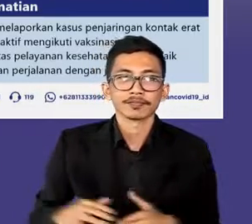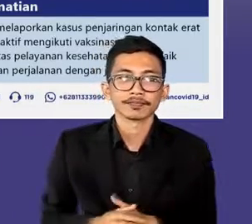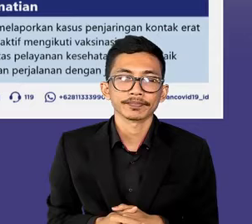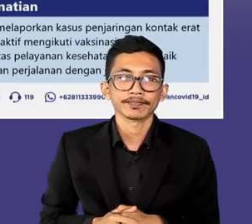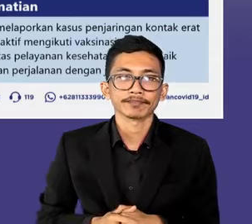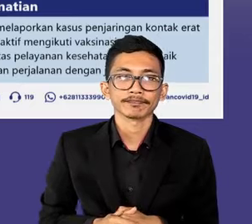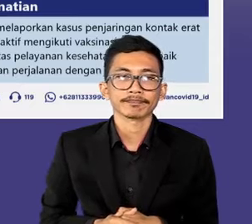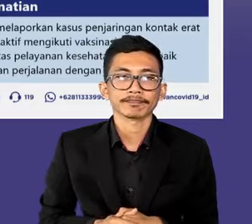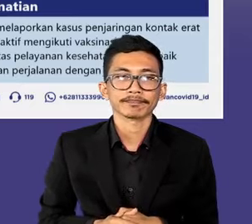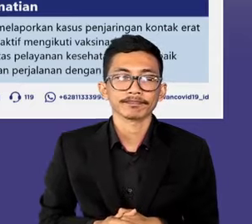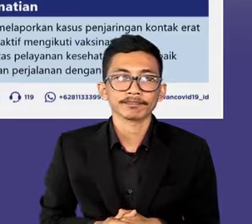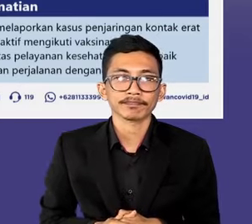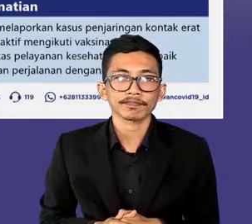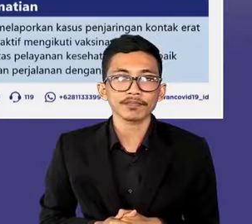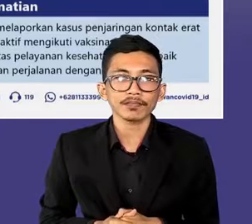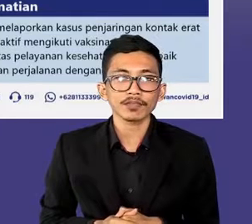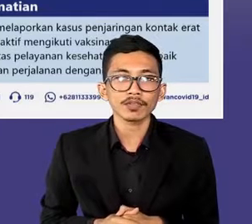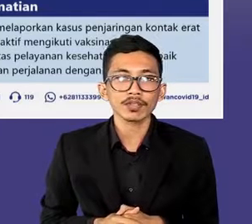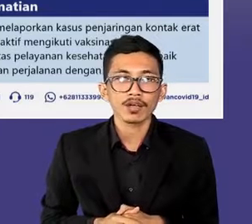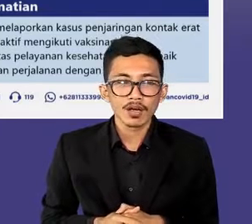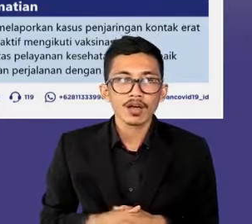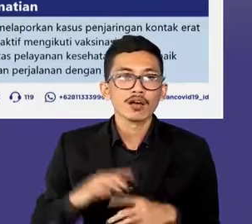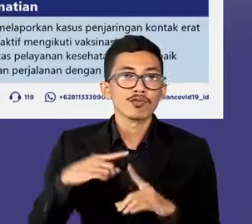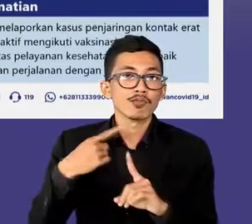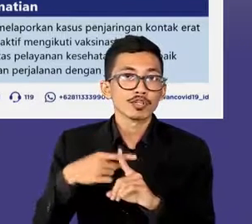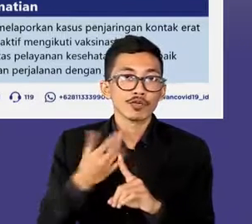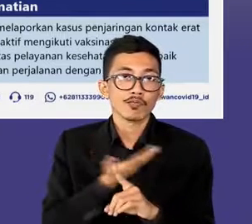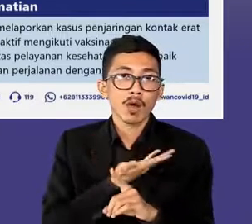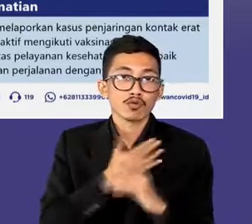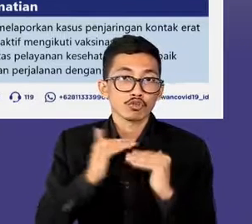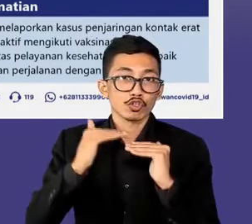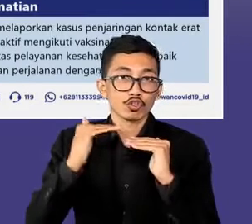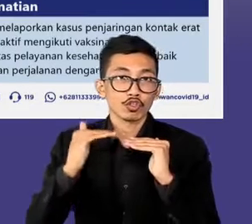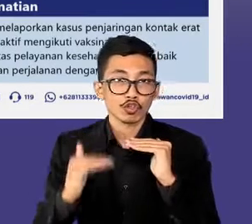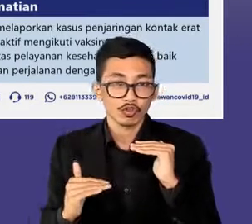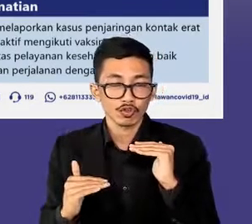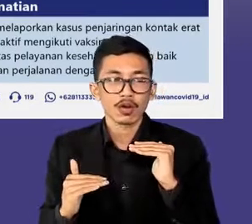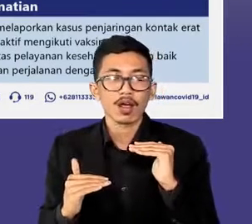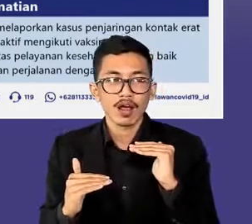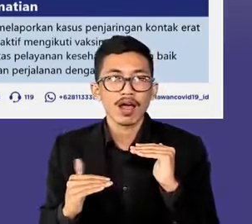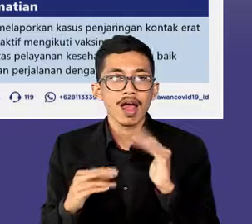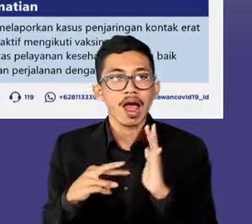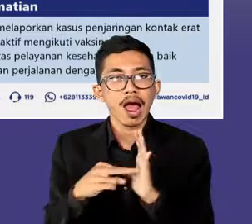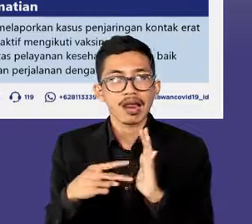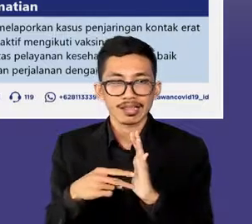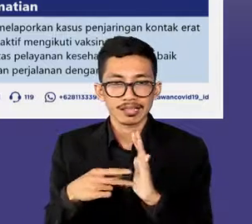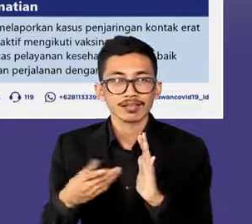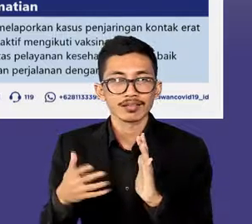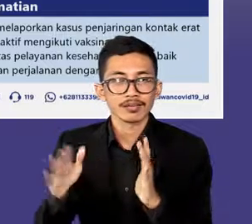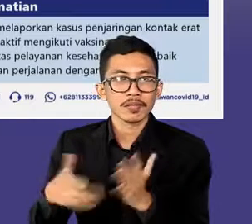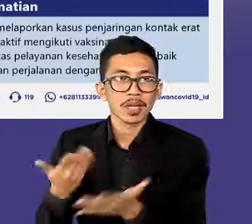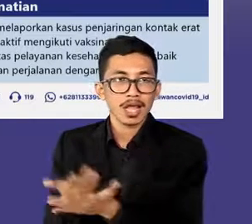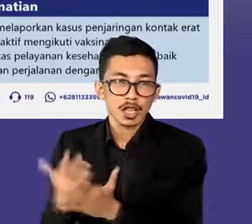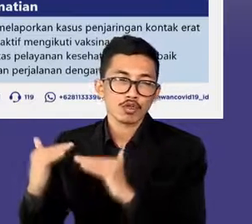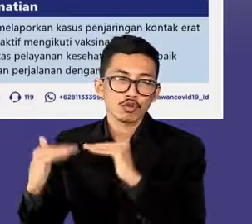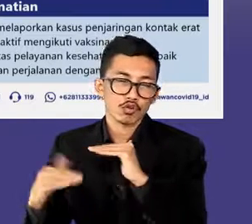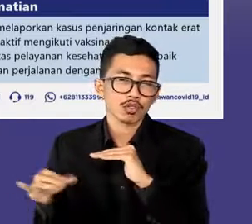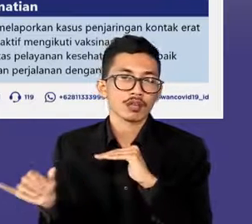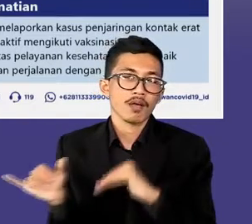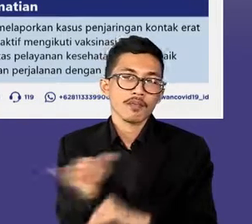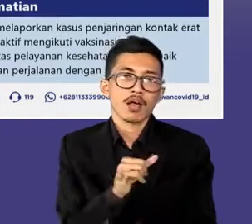upaya pencegahan untuk menekan angka kasus positif dilakukan dengan baik maka akan berdampak pada penurunan angka kematian